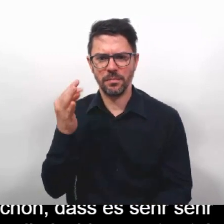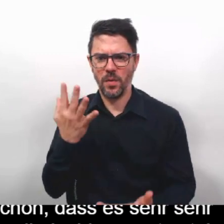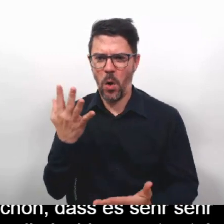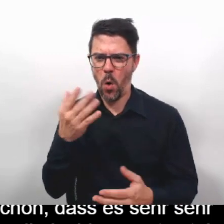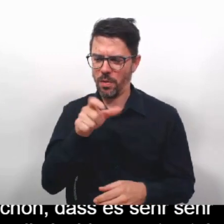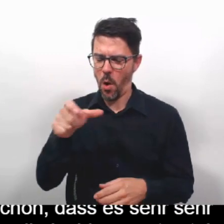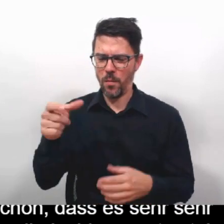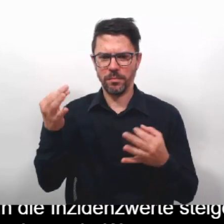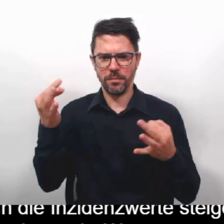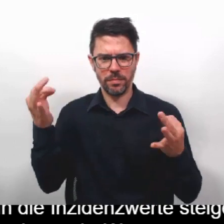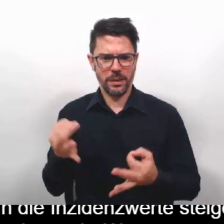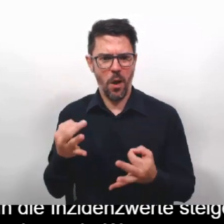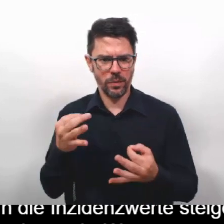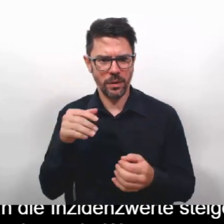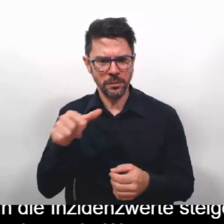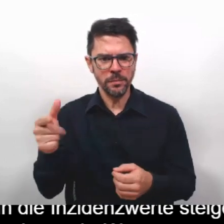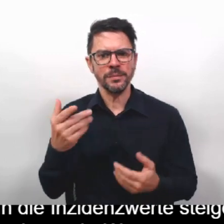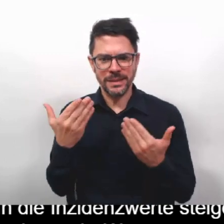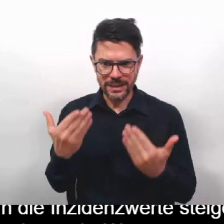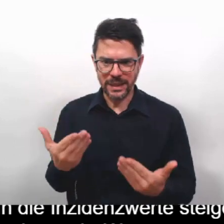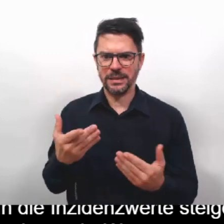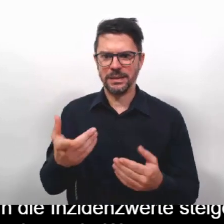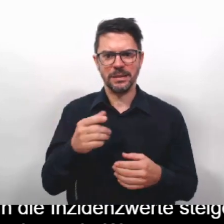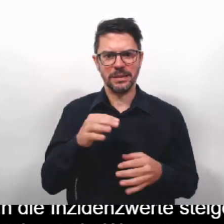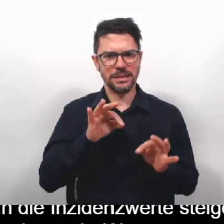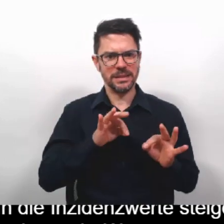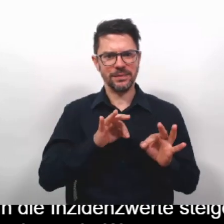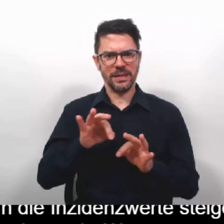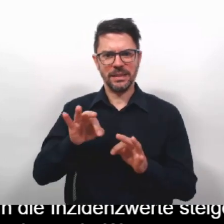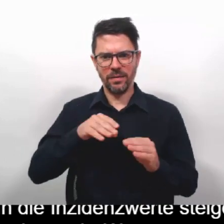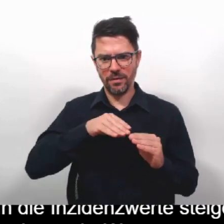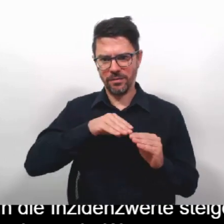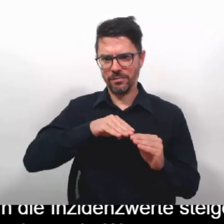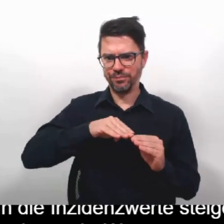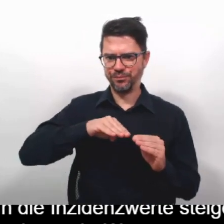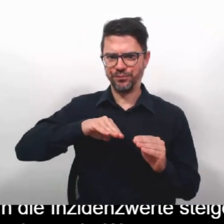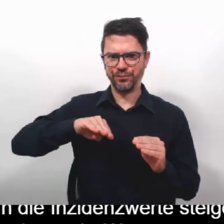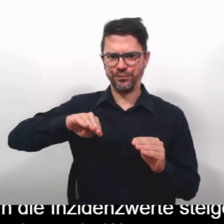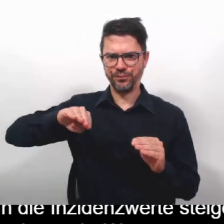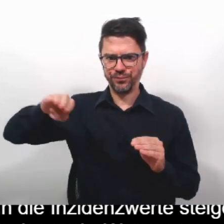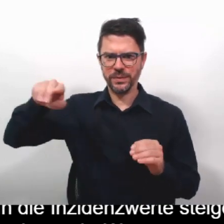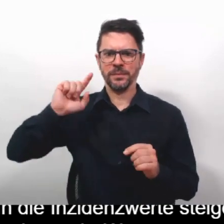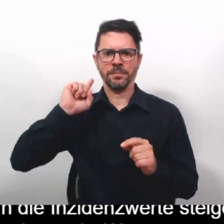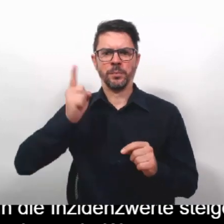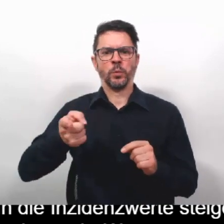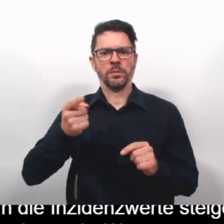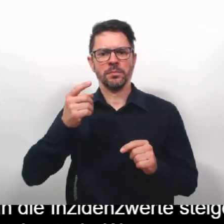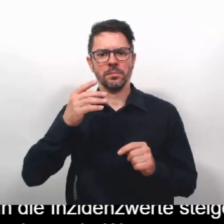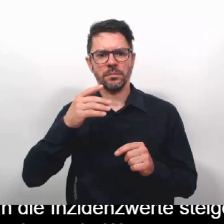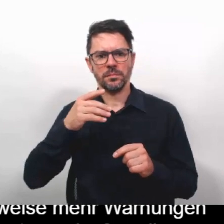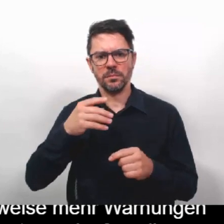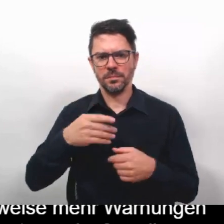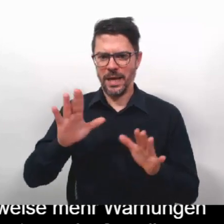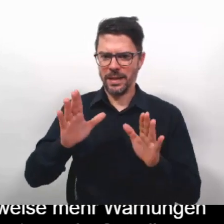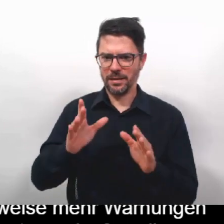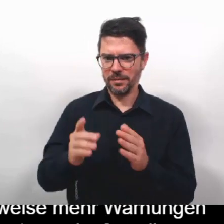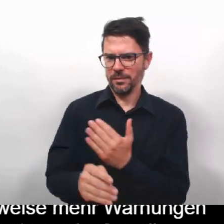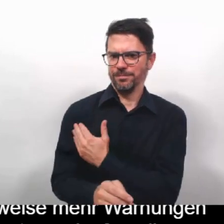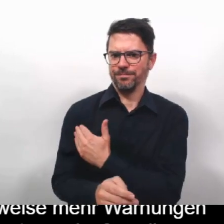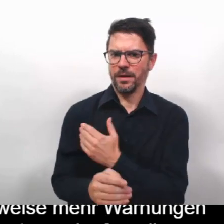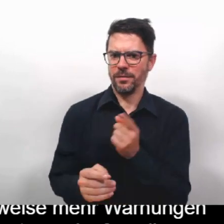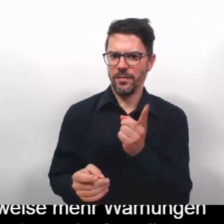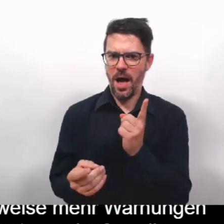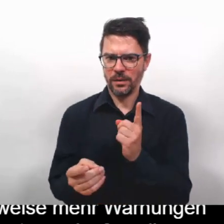gewesen, dass sich diese hohe Inzidenz auf 50, wo man ja dann wirklich Maßnahmen ergreifen muss, um es einzudämmen,